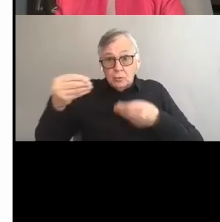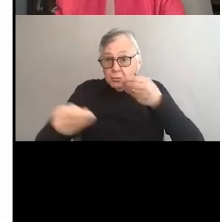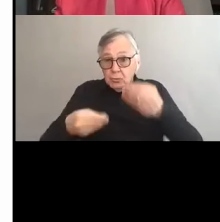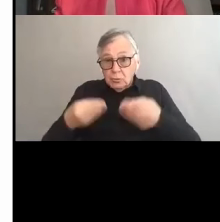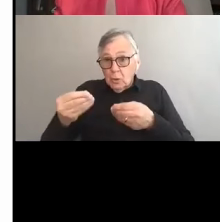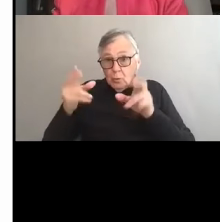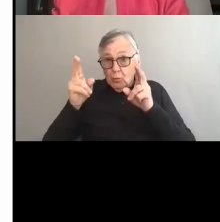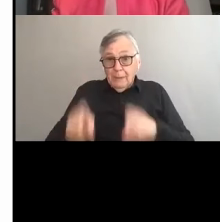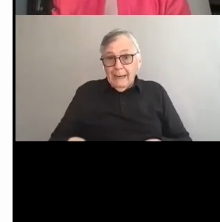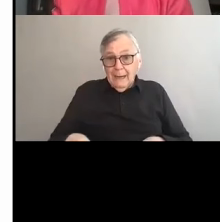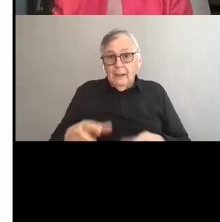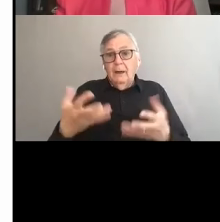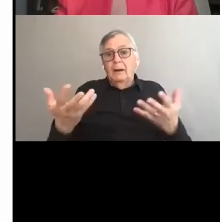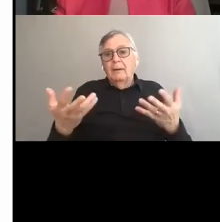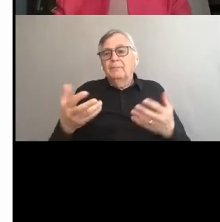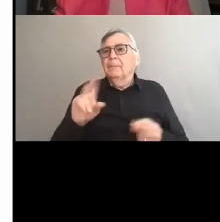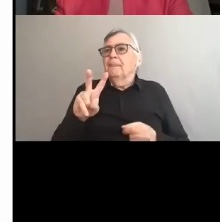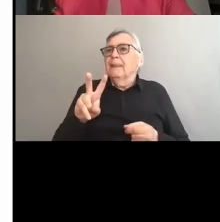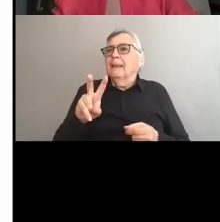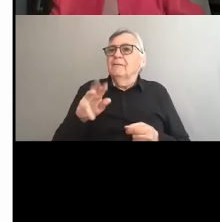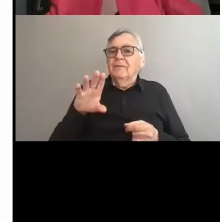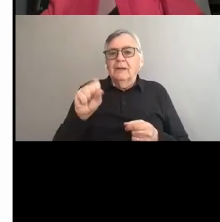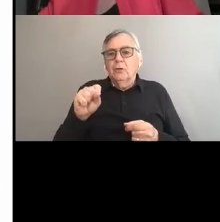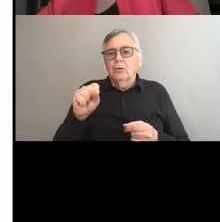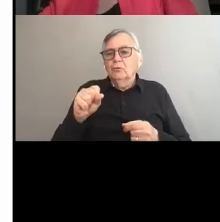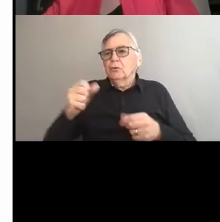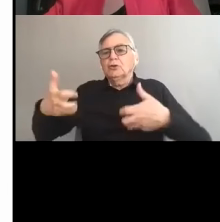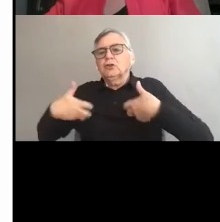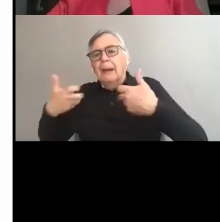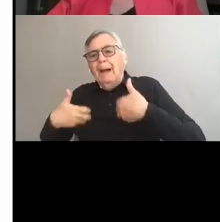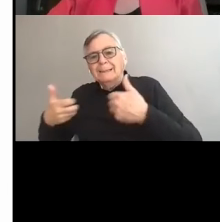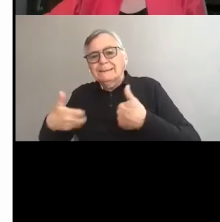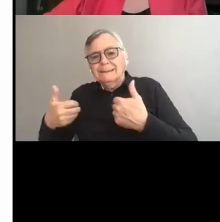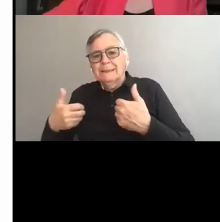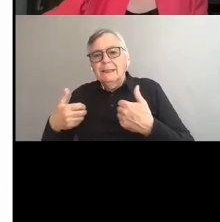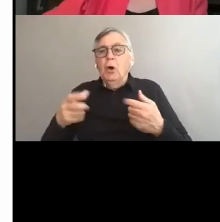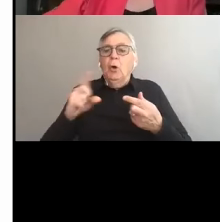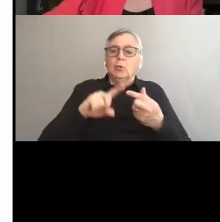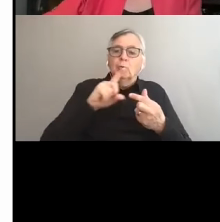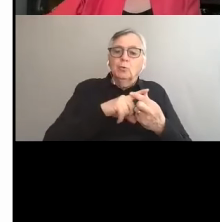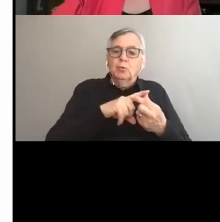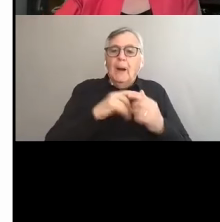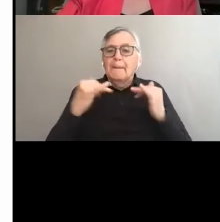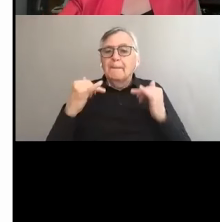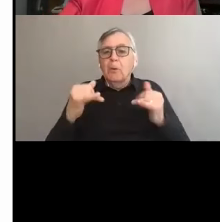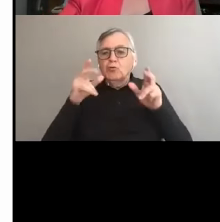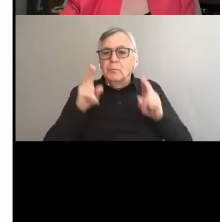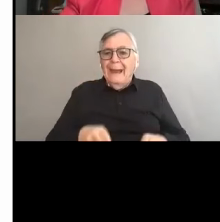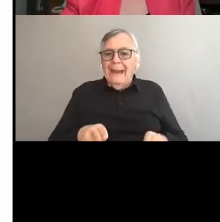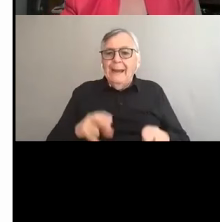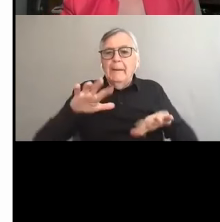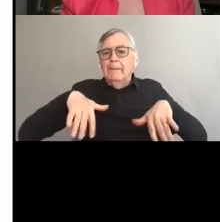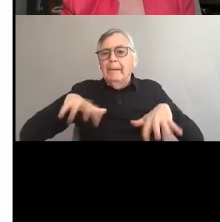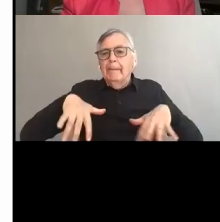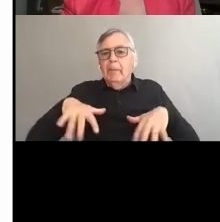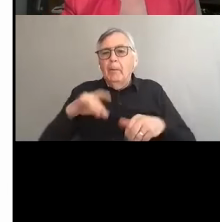l'humain, soit que ce sont des virus de chimpanzés ou des adénovirus d'humains, mais qui ne sont pas pathogènes